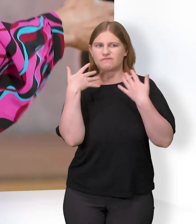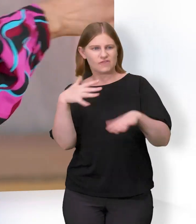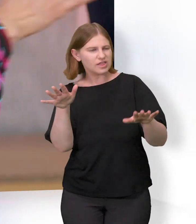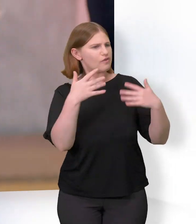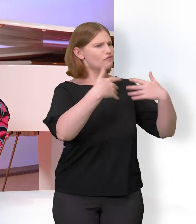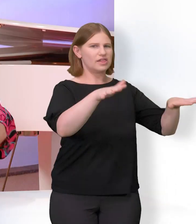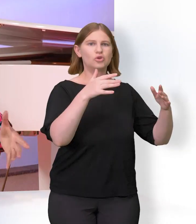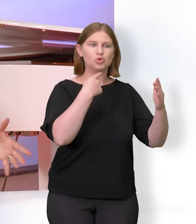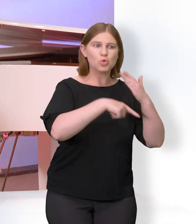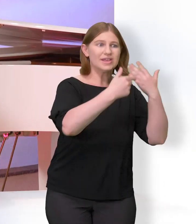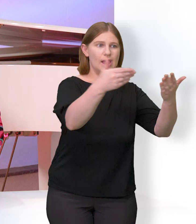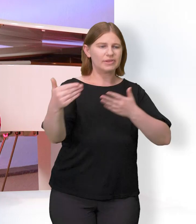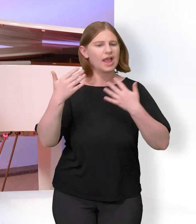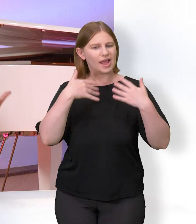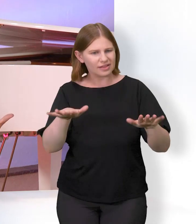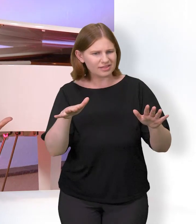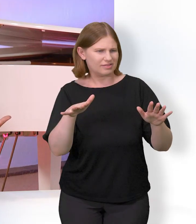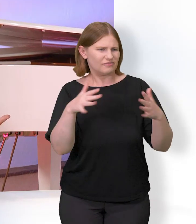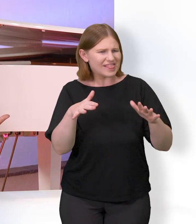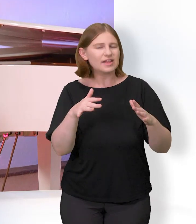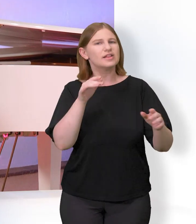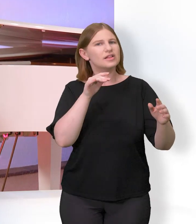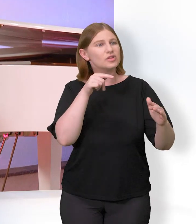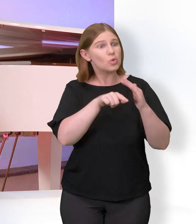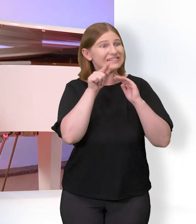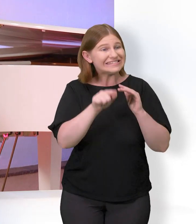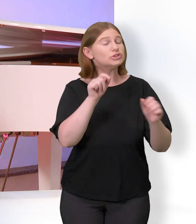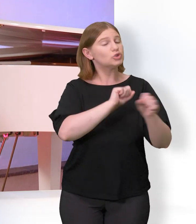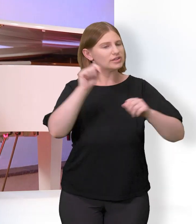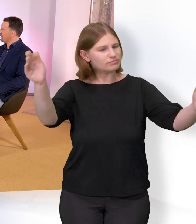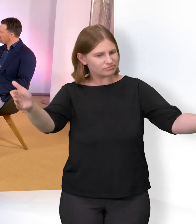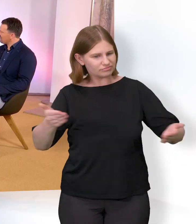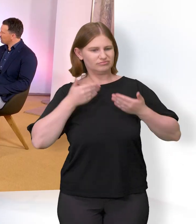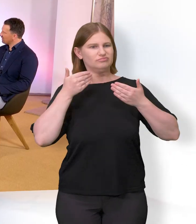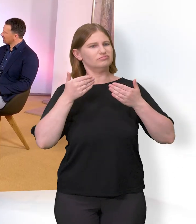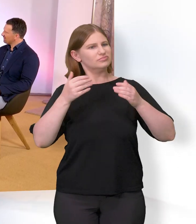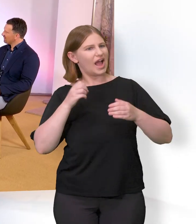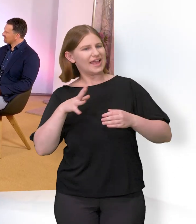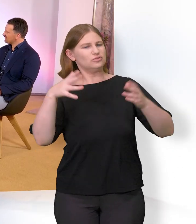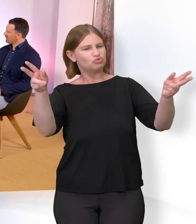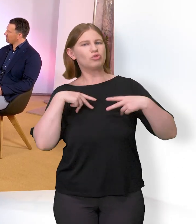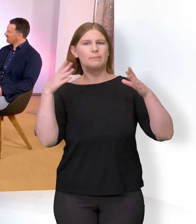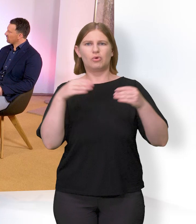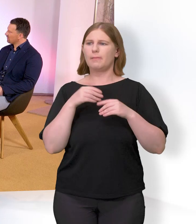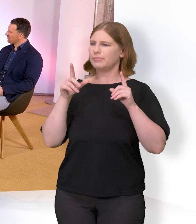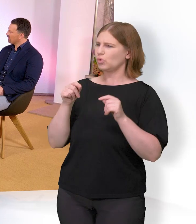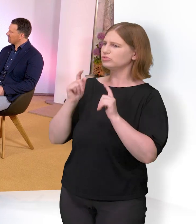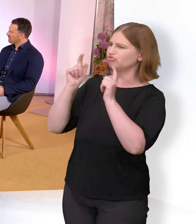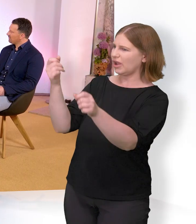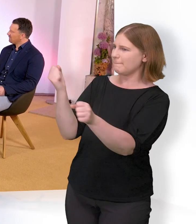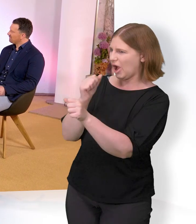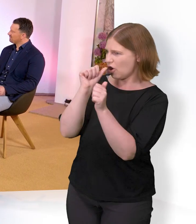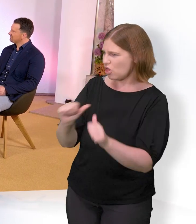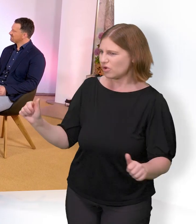etwas verliert und es macht mich aber reich. Also ganz kurz gesagt, schenken macht glücklich. Sich geben macht glücklich.